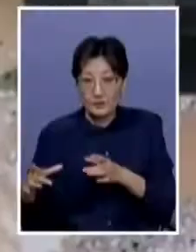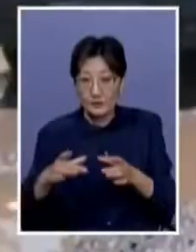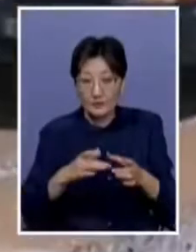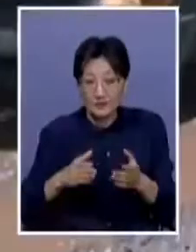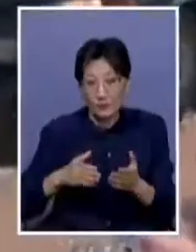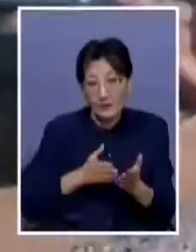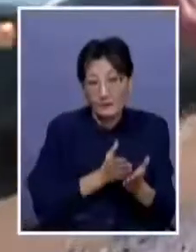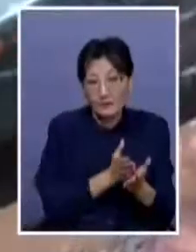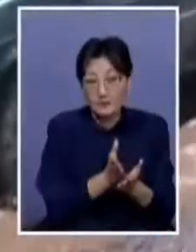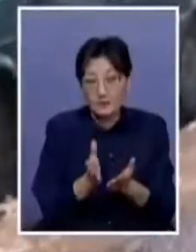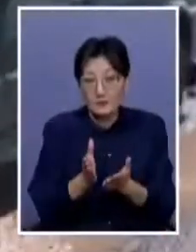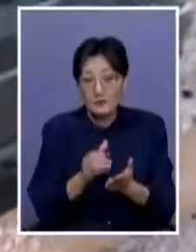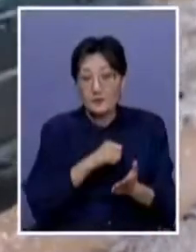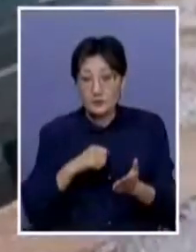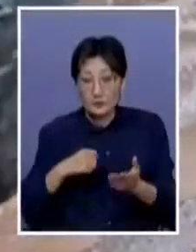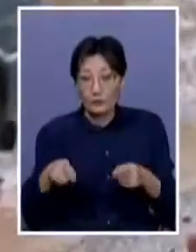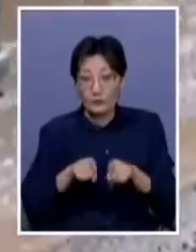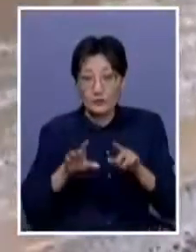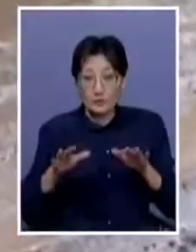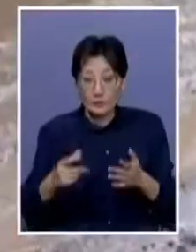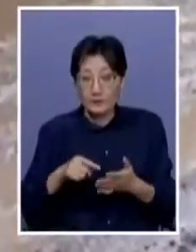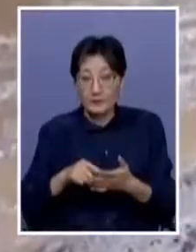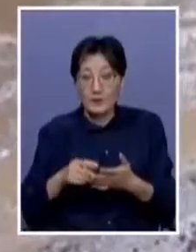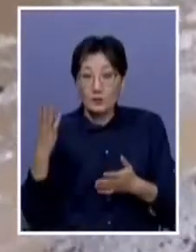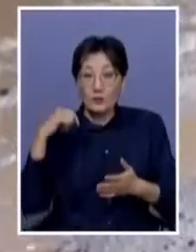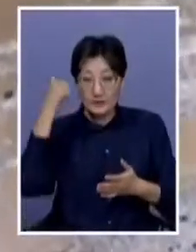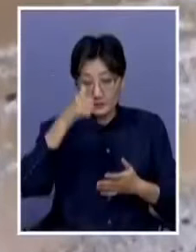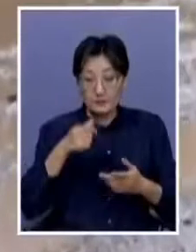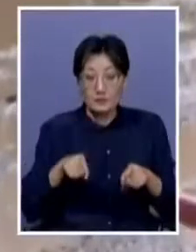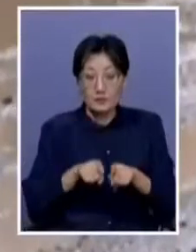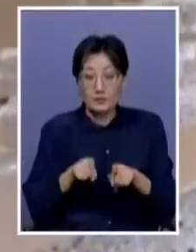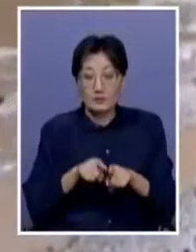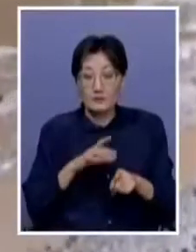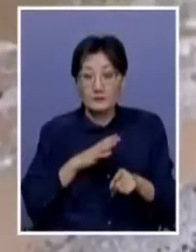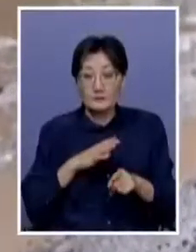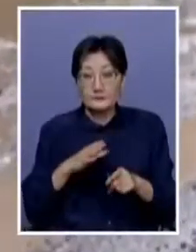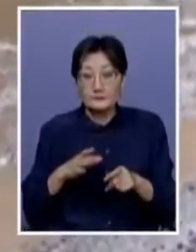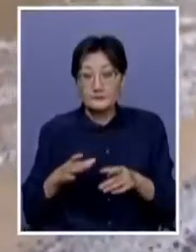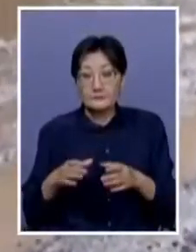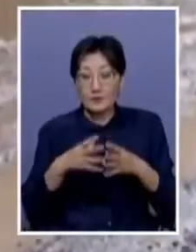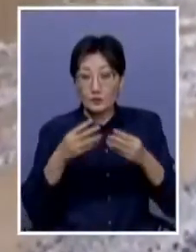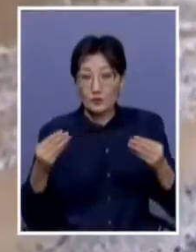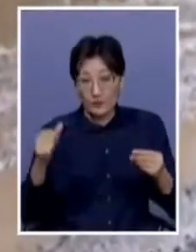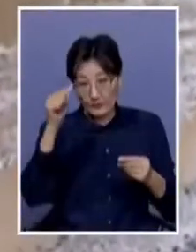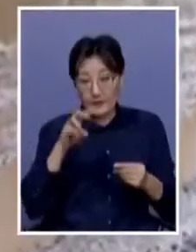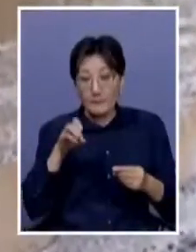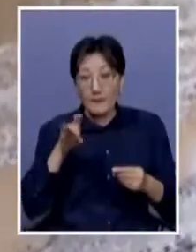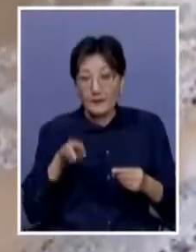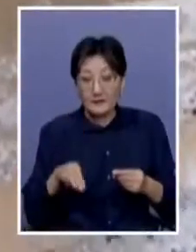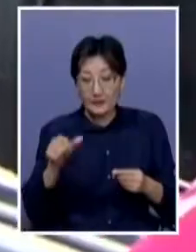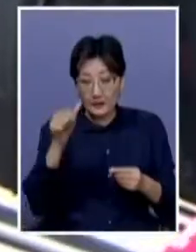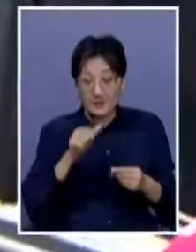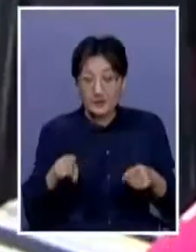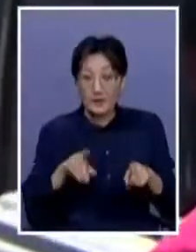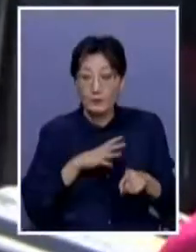да, мен өзім бір-екі рет сондай оқиға болды, өткен жыл бір болды. Осы неде көктемде бір март айында, наурыз айында